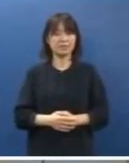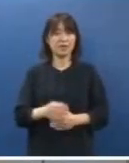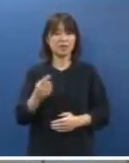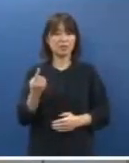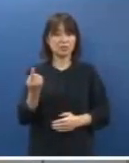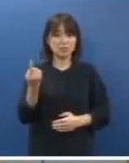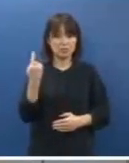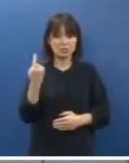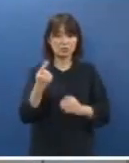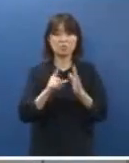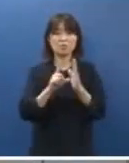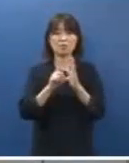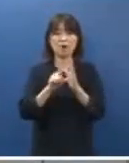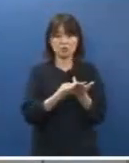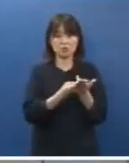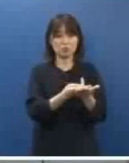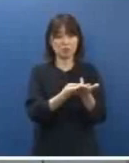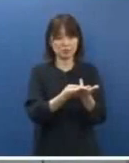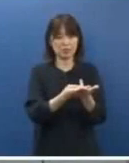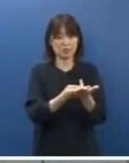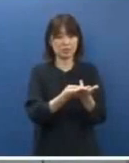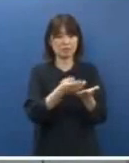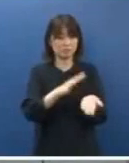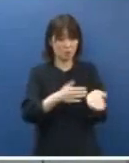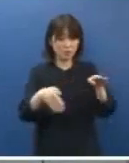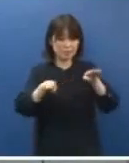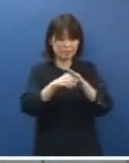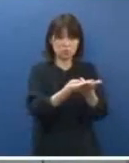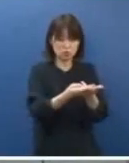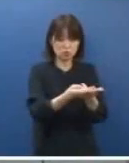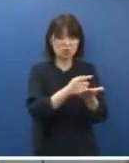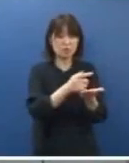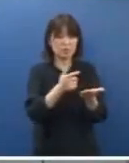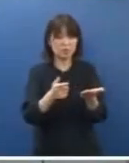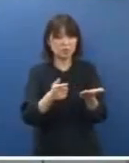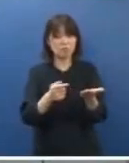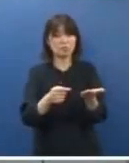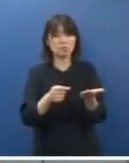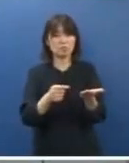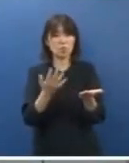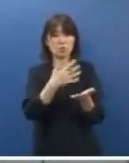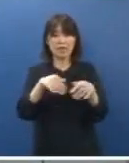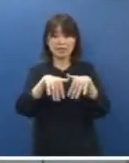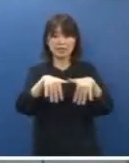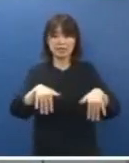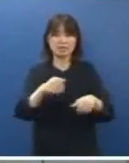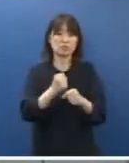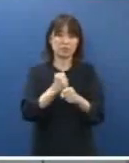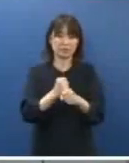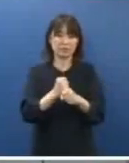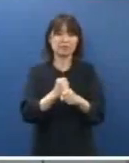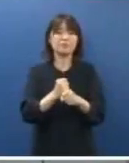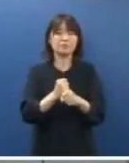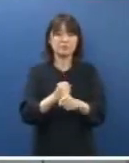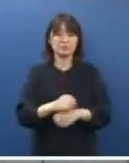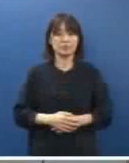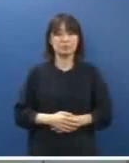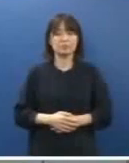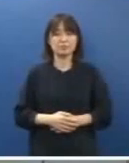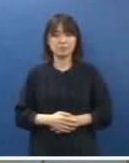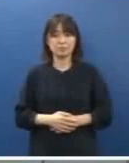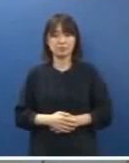は入院などのですね、今後の体制づくり、これが9月の末で国の措置が一通り切